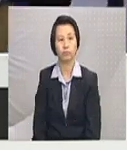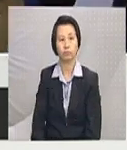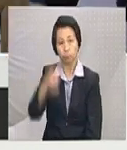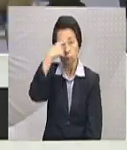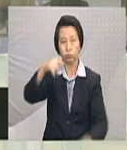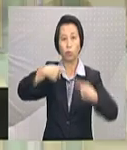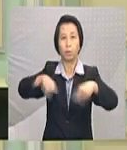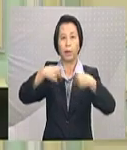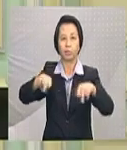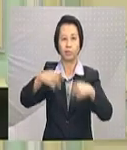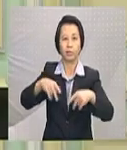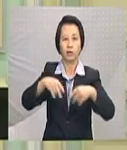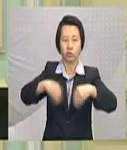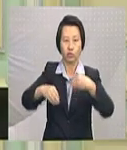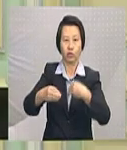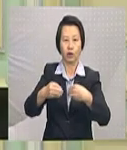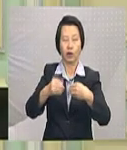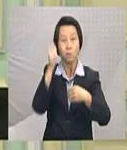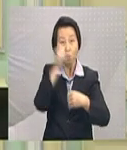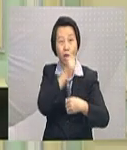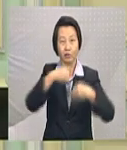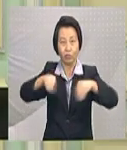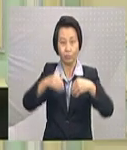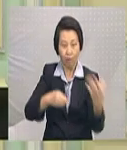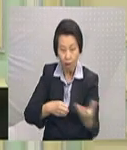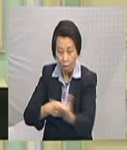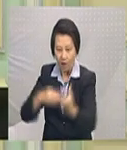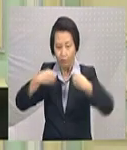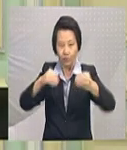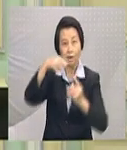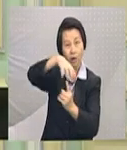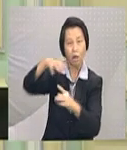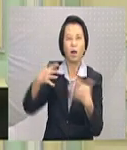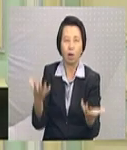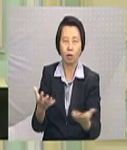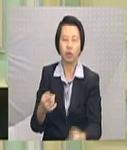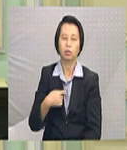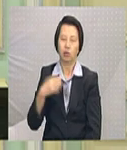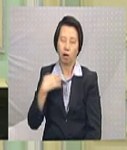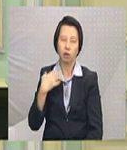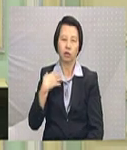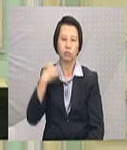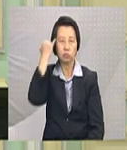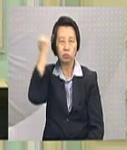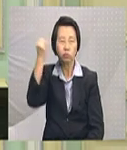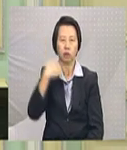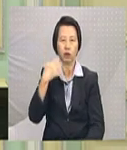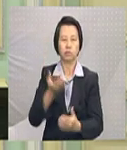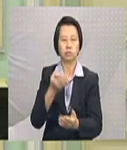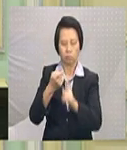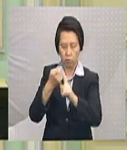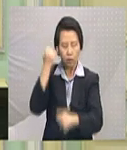Untuk pasar Ramadan itu, saya percaya ini merupakan pandangan dan cadangan daripada